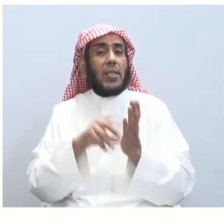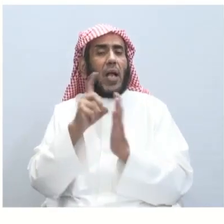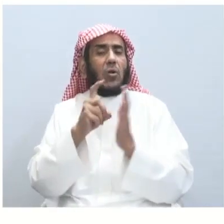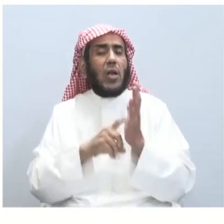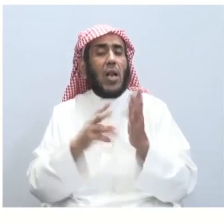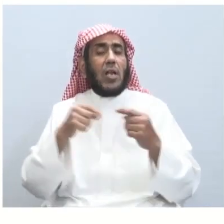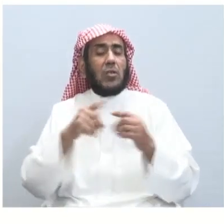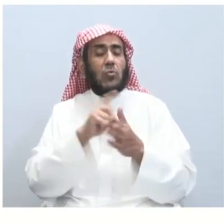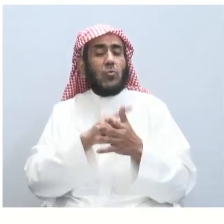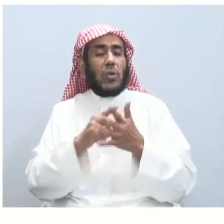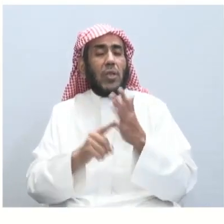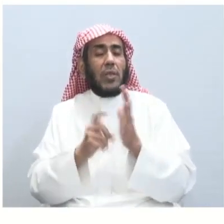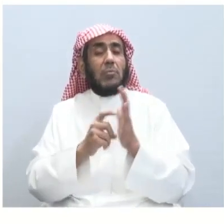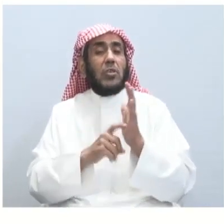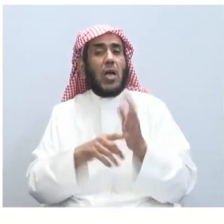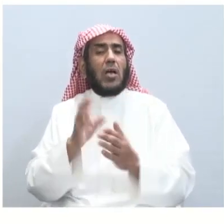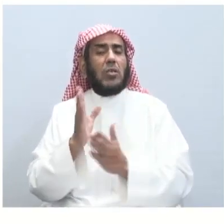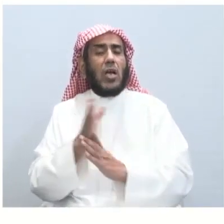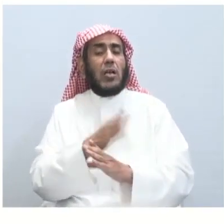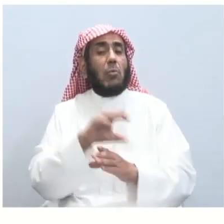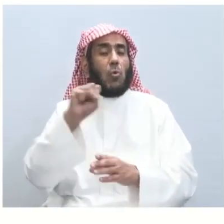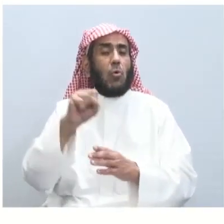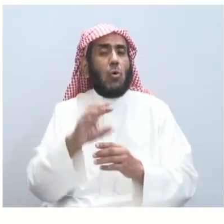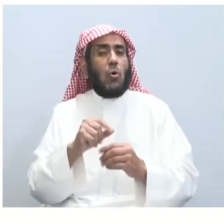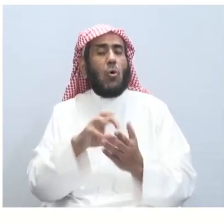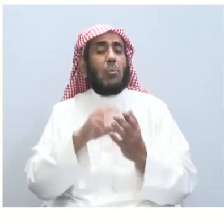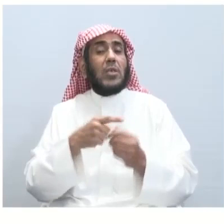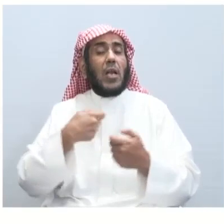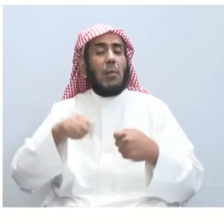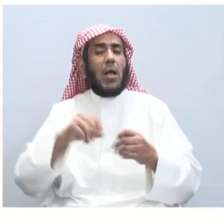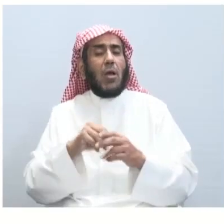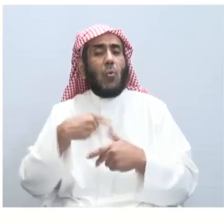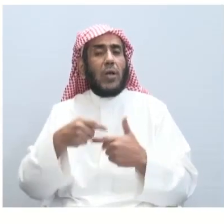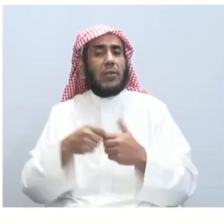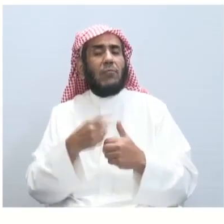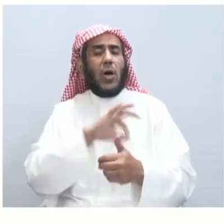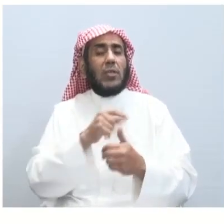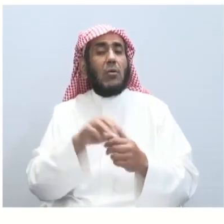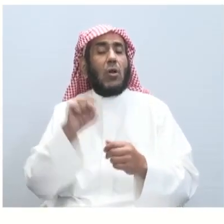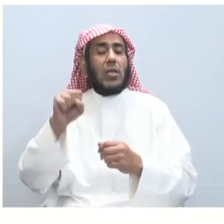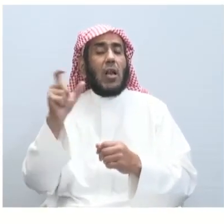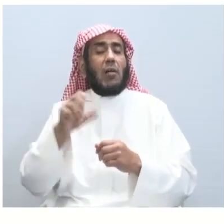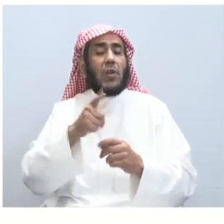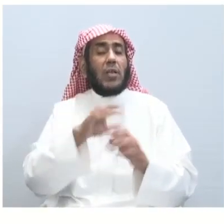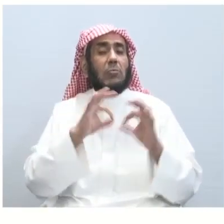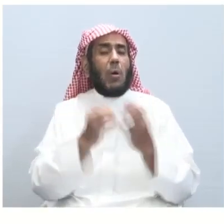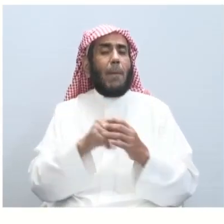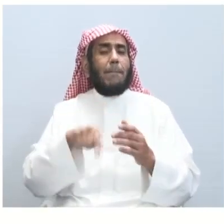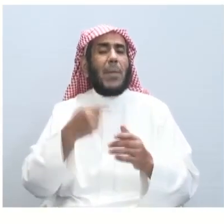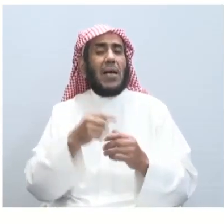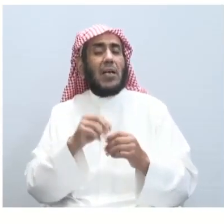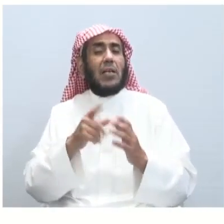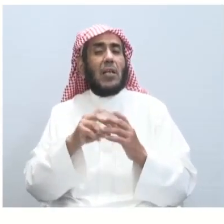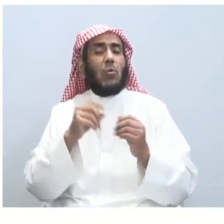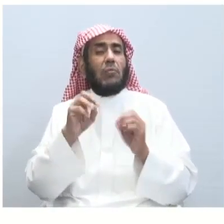التي تنظم جانب الحقوق ايضا المصالح الماليه كذلك الخاصه لافراد المجتمع فيما عدا ما يتناوله